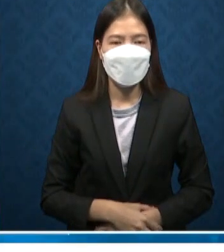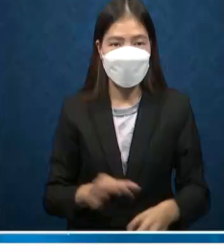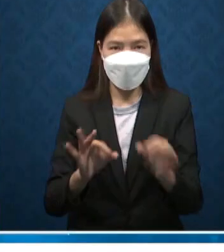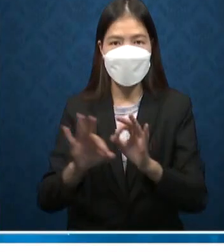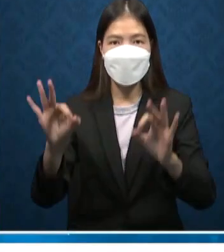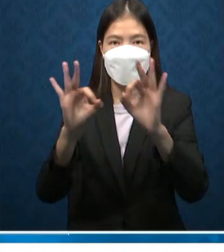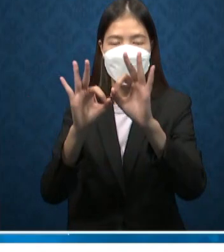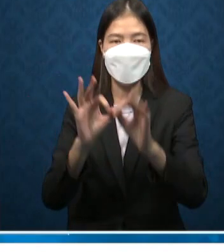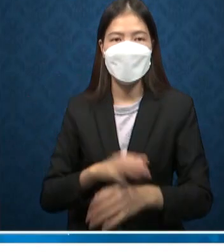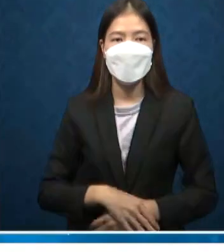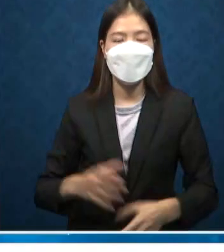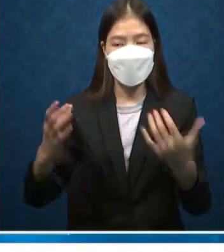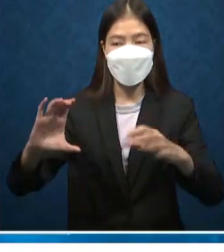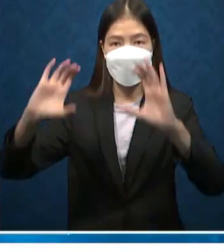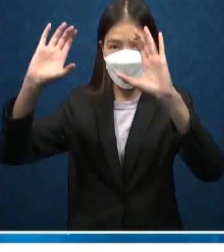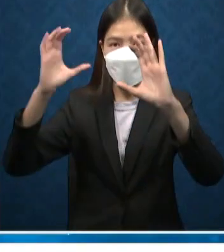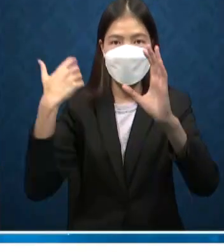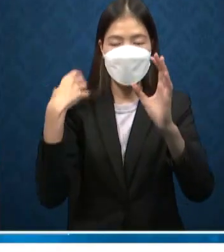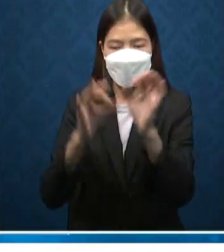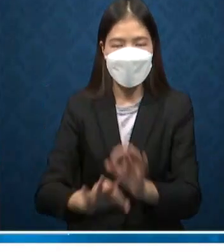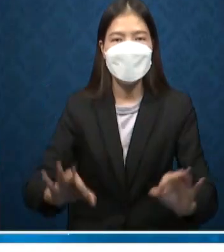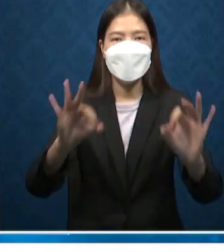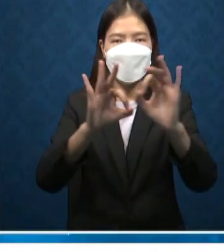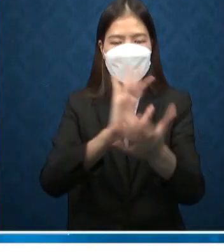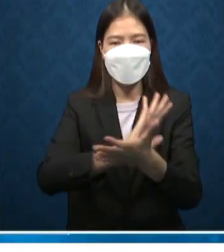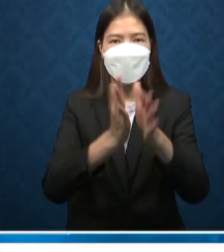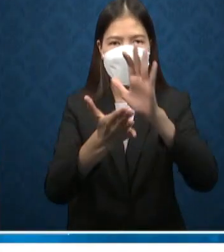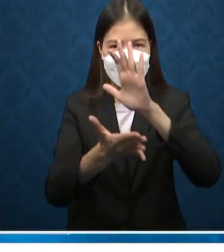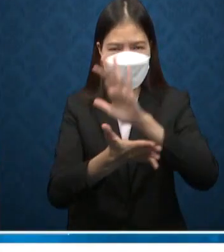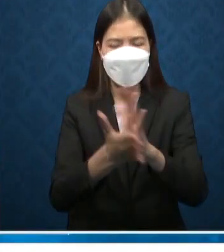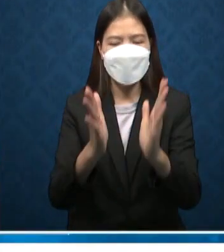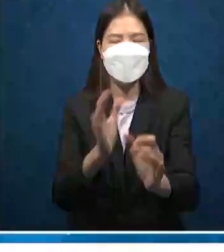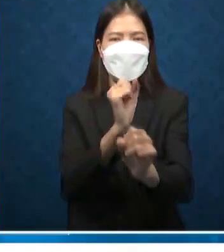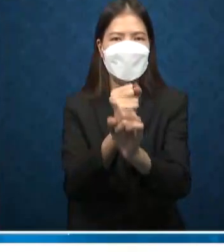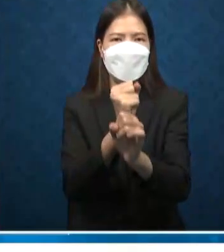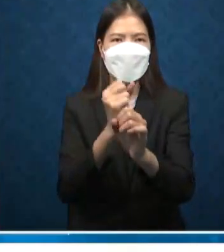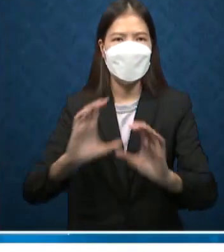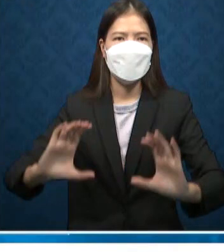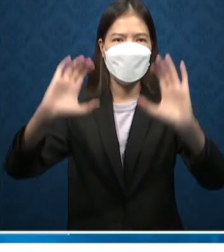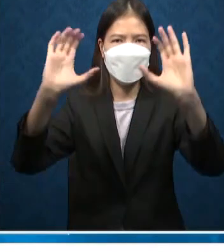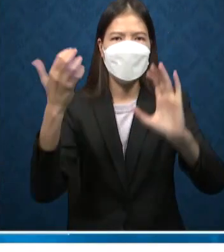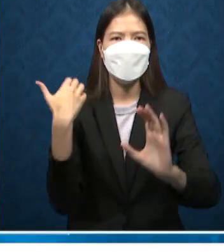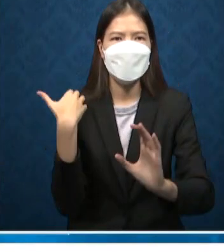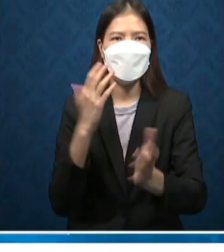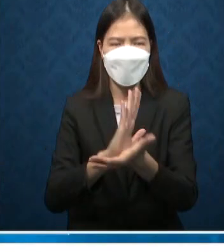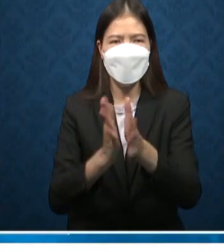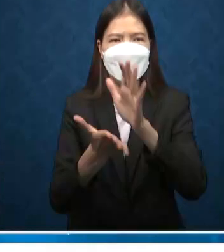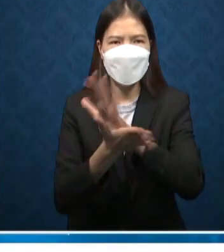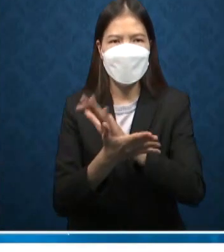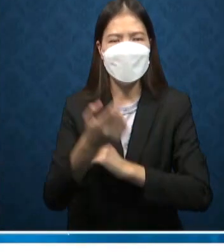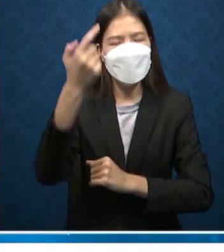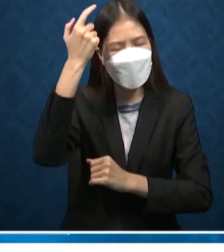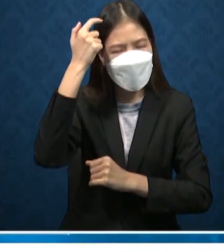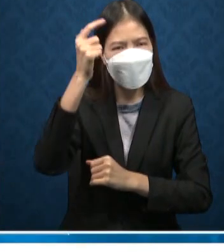ากนั้นรัฐบาลควรให้ความสำคัญในเรื่องของการปรับปรุงอัตราบุคลากรของหน่วยงานที่เกินความจำเป็นผมคิดว่